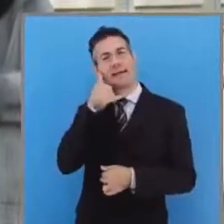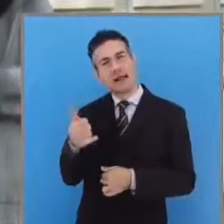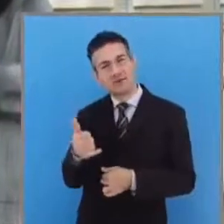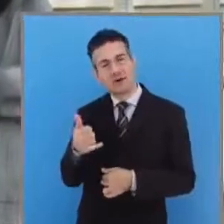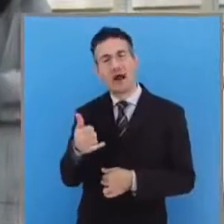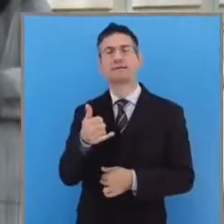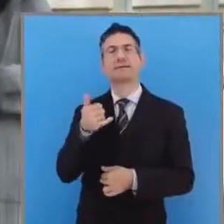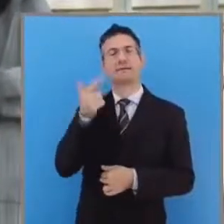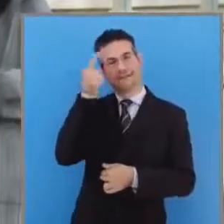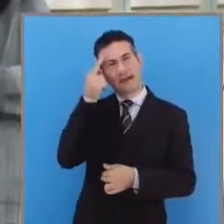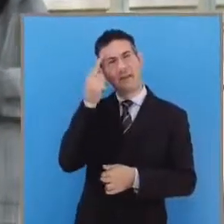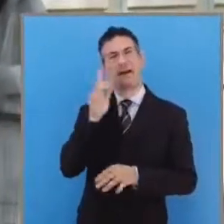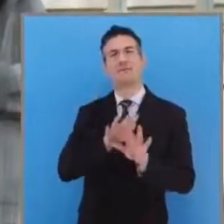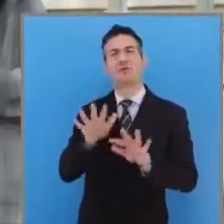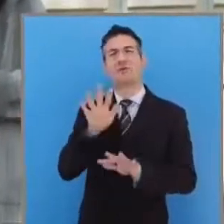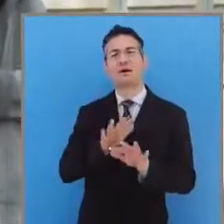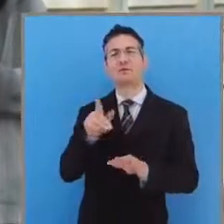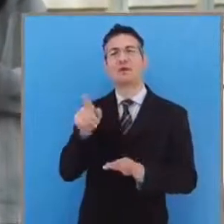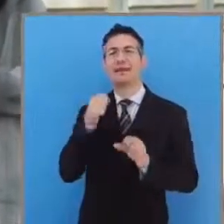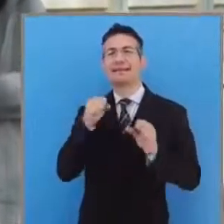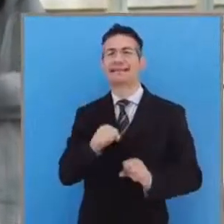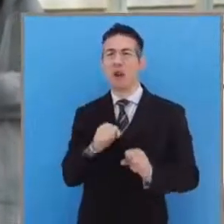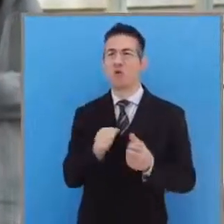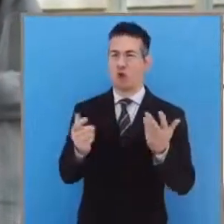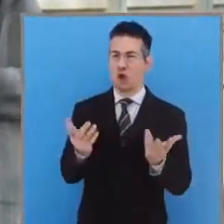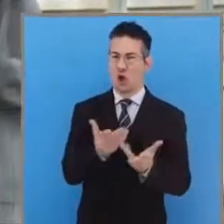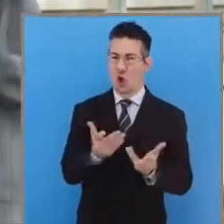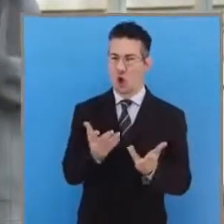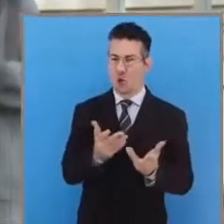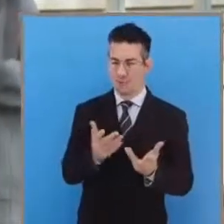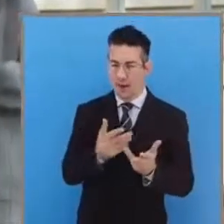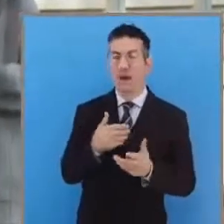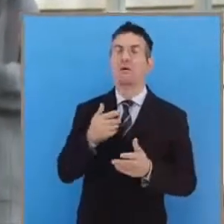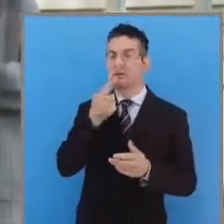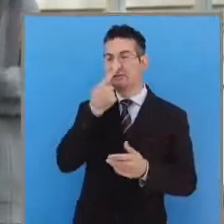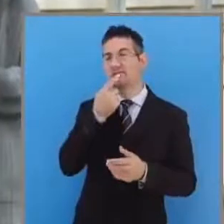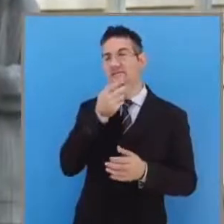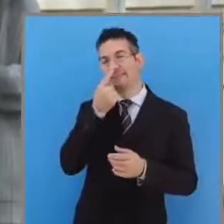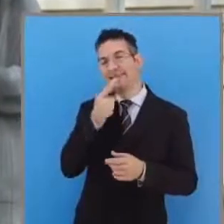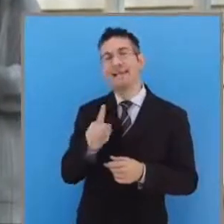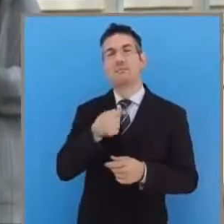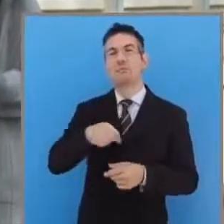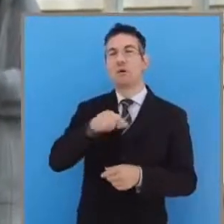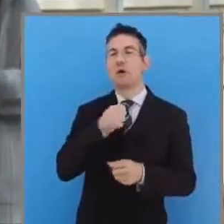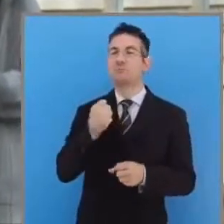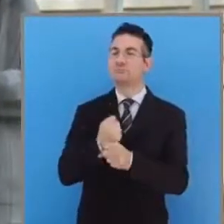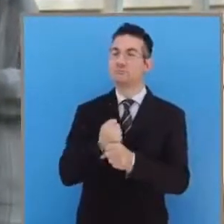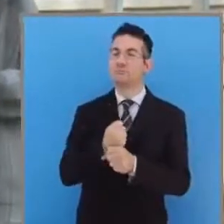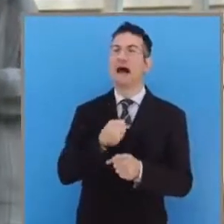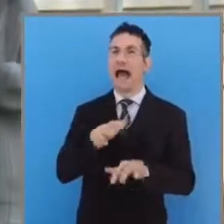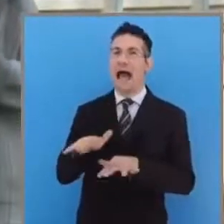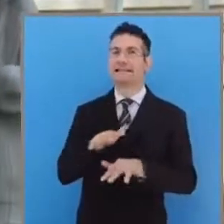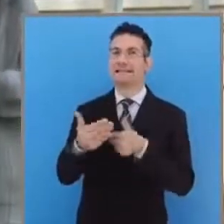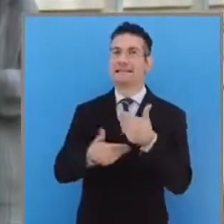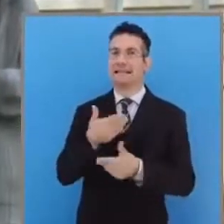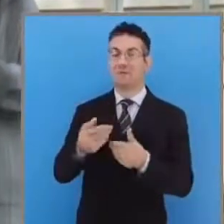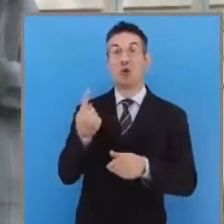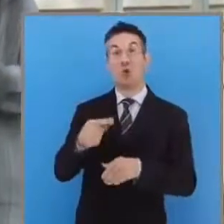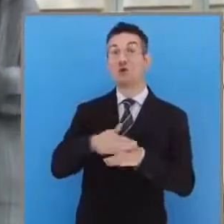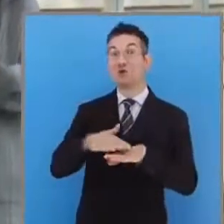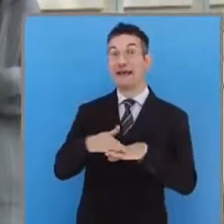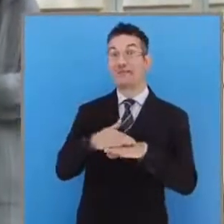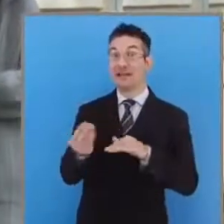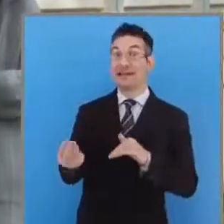delle informazioni sul loro stato di salute in maniera proattiva. Quindi questo diventa un ulteriore servizio che noi